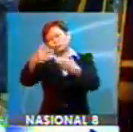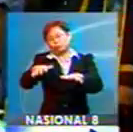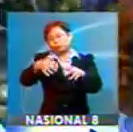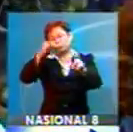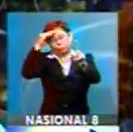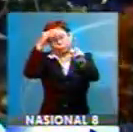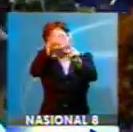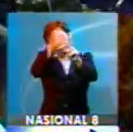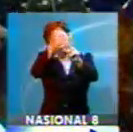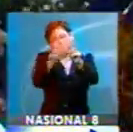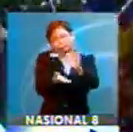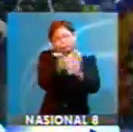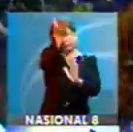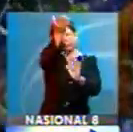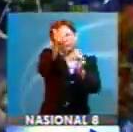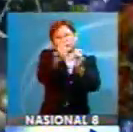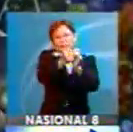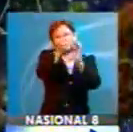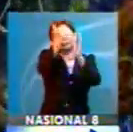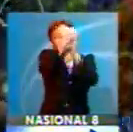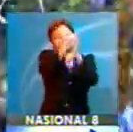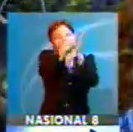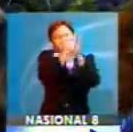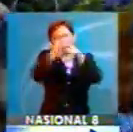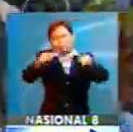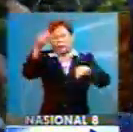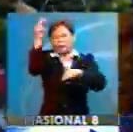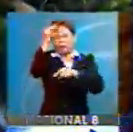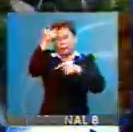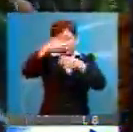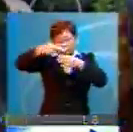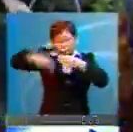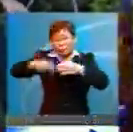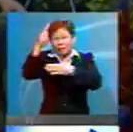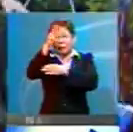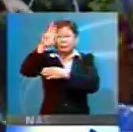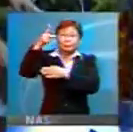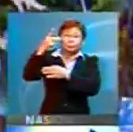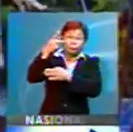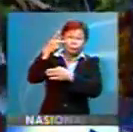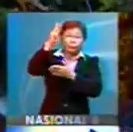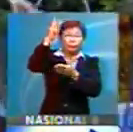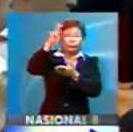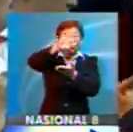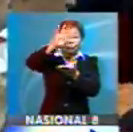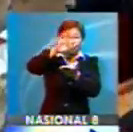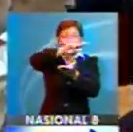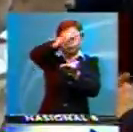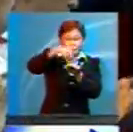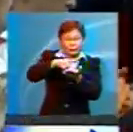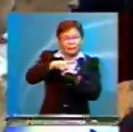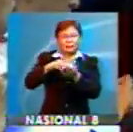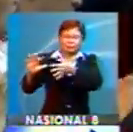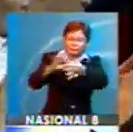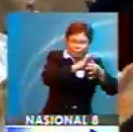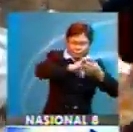matlamat meningkatkan hasil dengan formula berbeza. Keputusan kerajaan pusat itu membuktikan wujudnya semangat muafakat dan prinsip setia